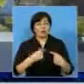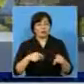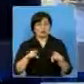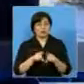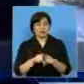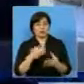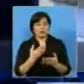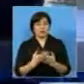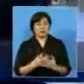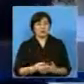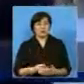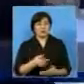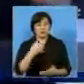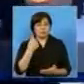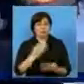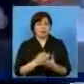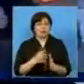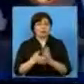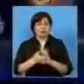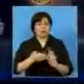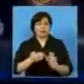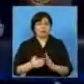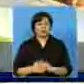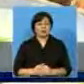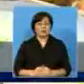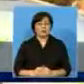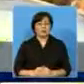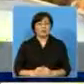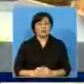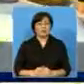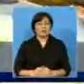мамандар барынша сақ болуға шақырады. Жансая Әбдікәрімова, Арман Досмағамбетов, Ақтөбе телеарнасы.